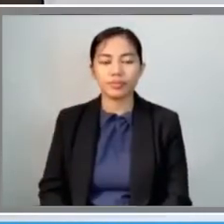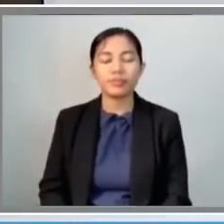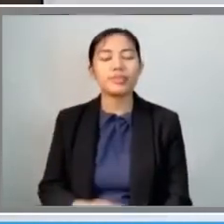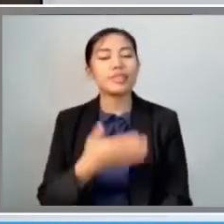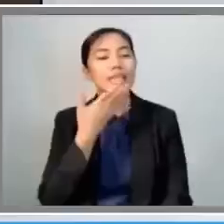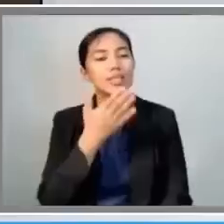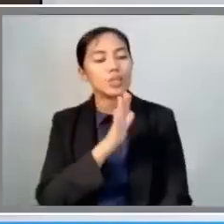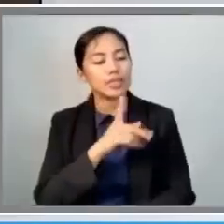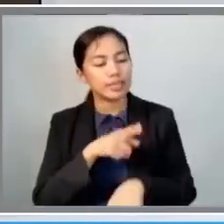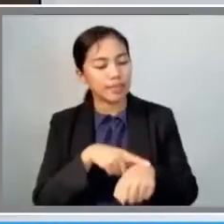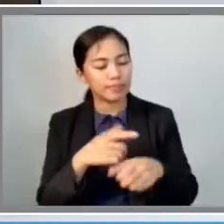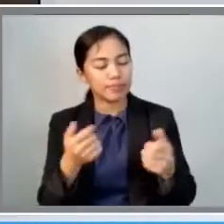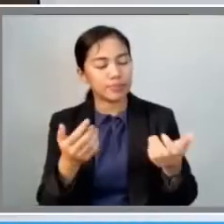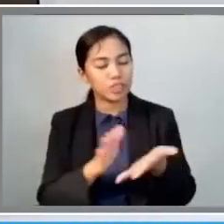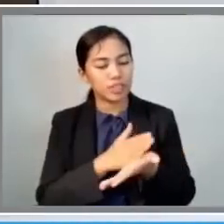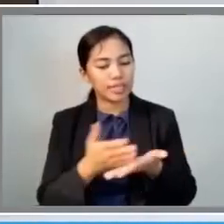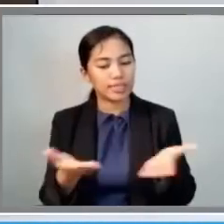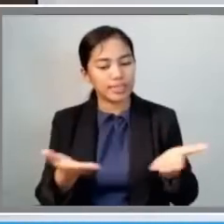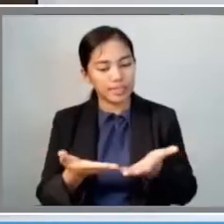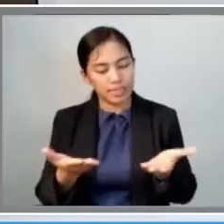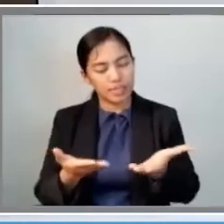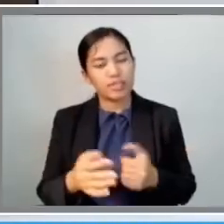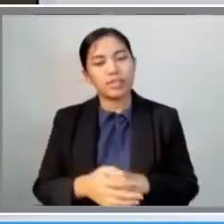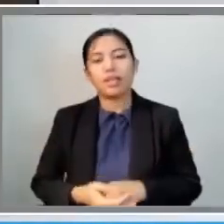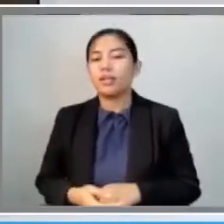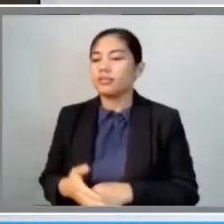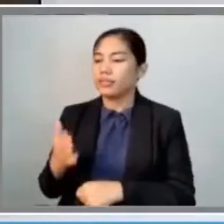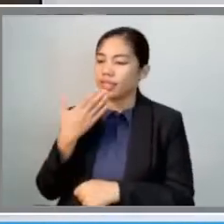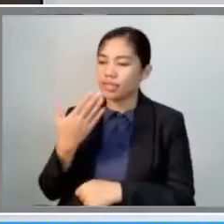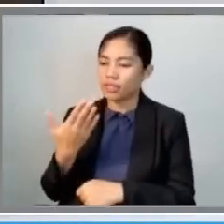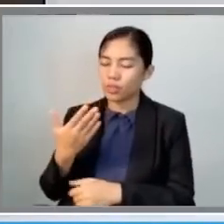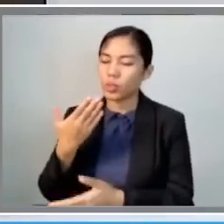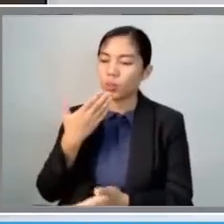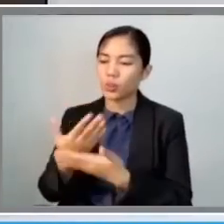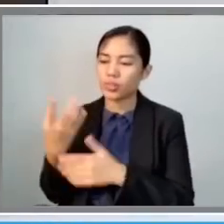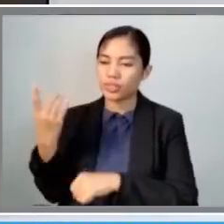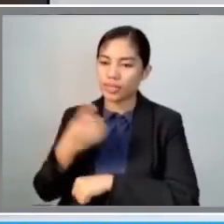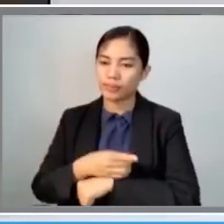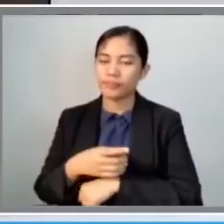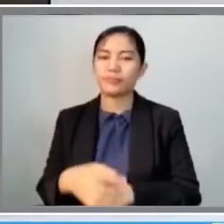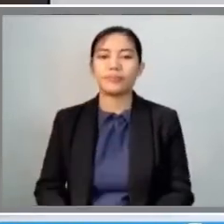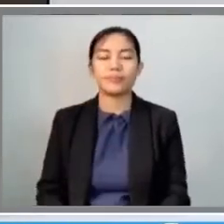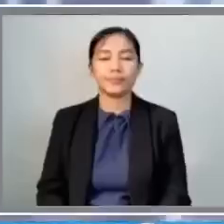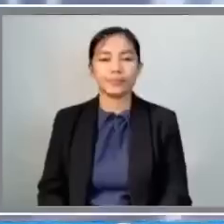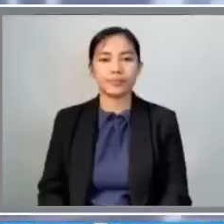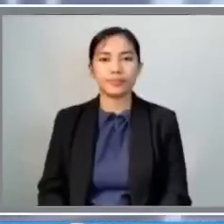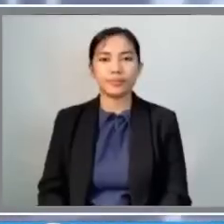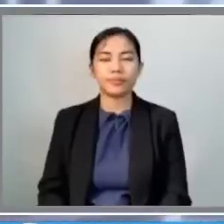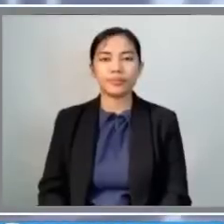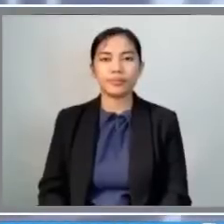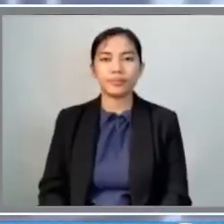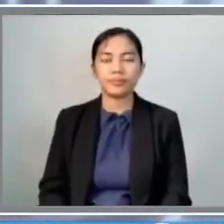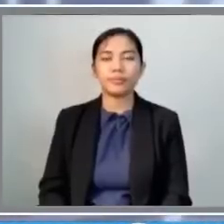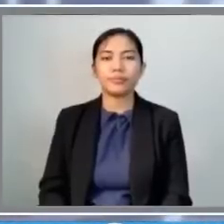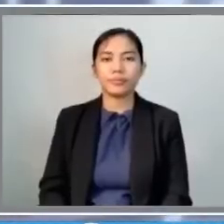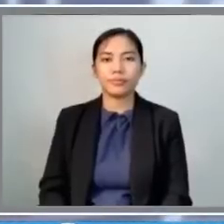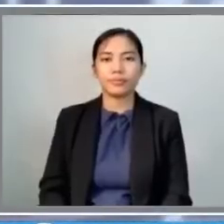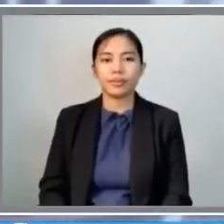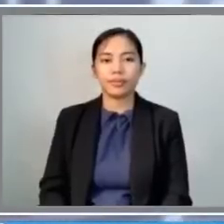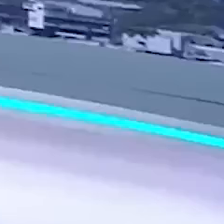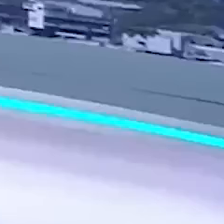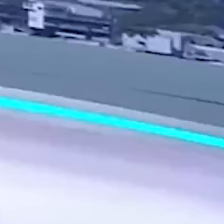ibinahagi sa balitang hali Salamat po at magandang ah umaga po si LX traffic manager Robin